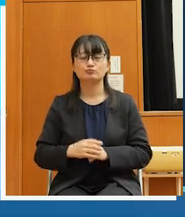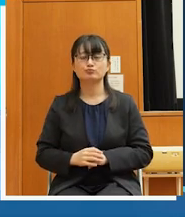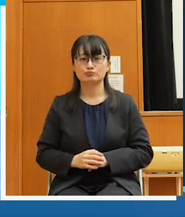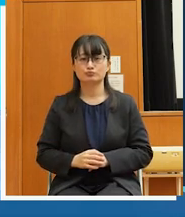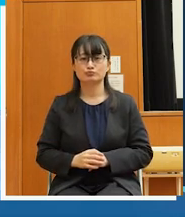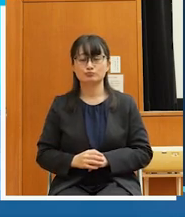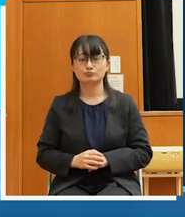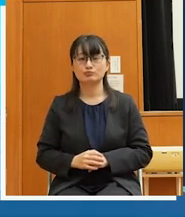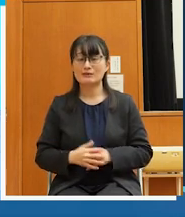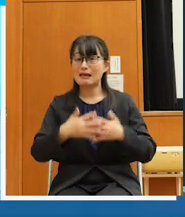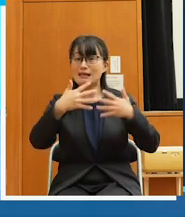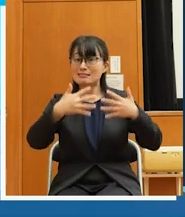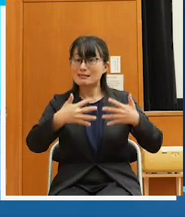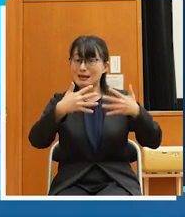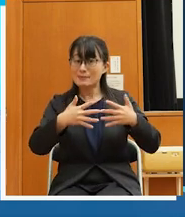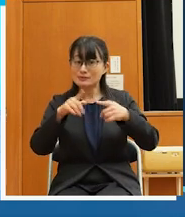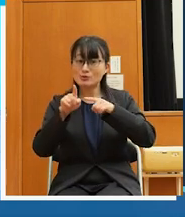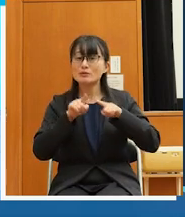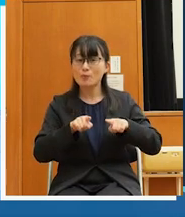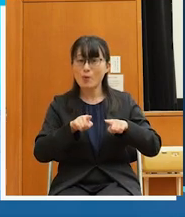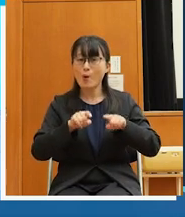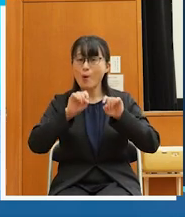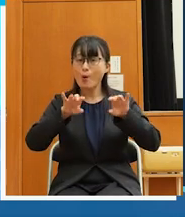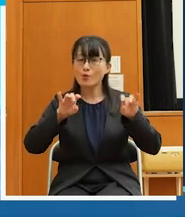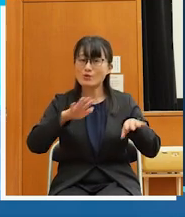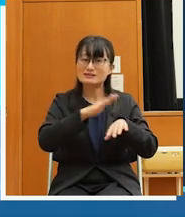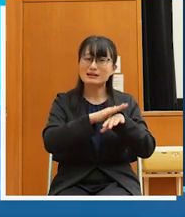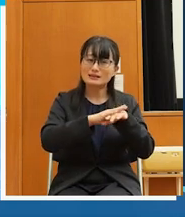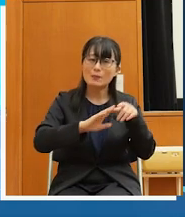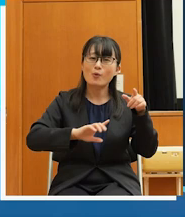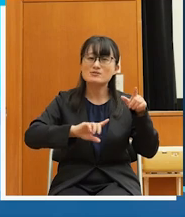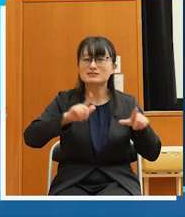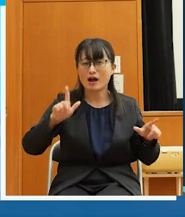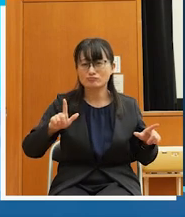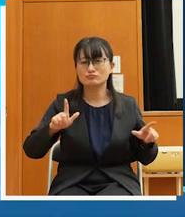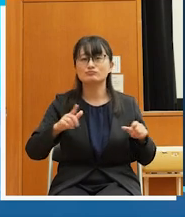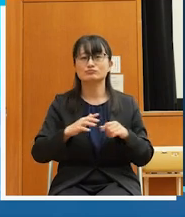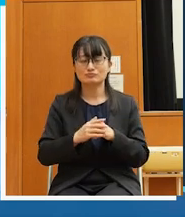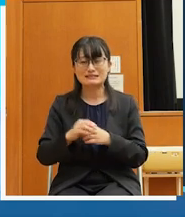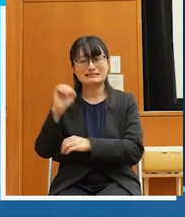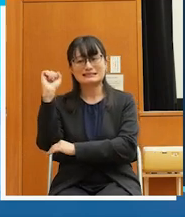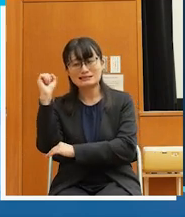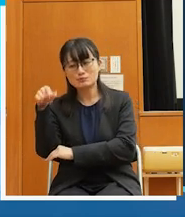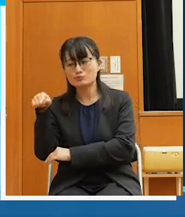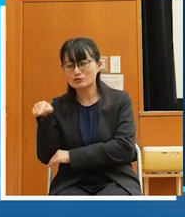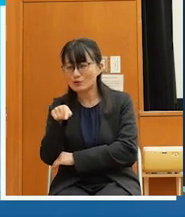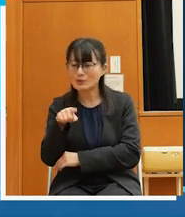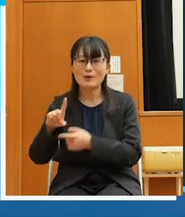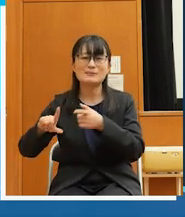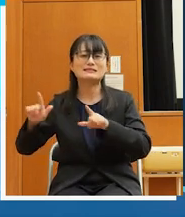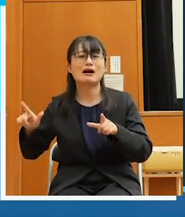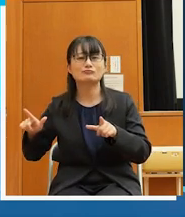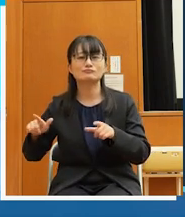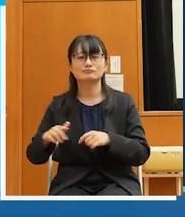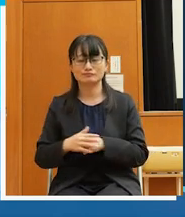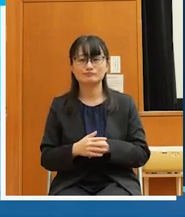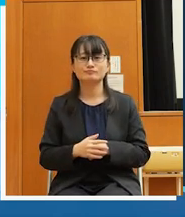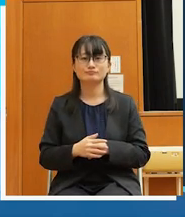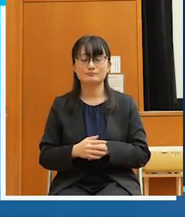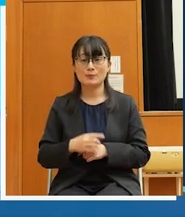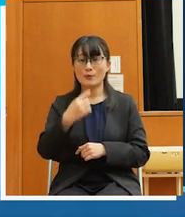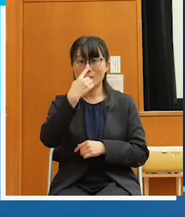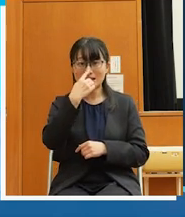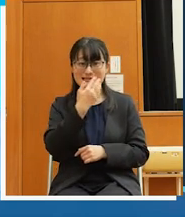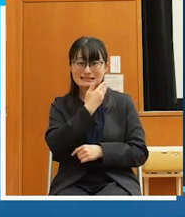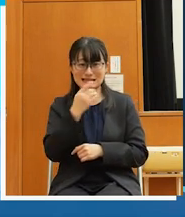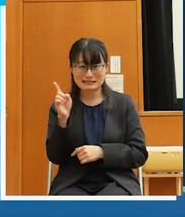テレビによっても全然報道の仕方違ったり新聞によっても違ったりするなと思うんですけど私が1番本当に当時者意識っていうのが大事だなっていうの